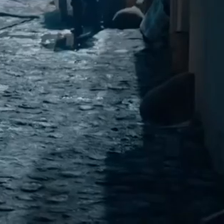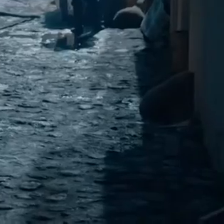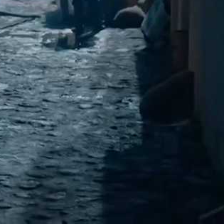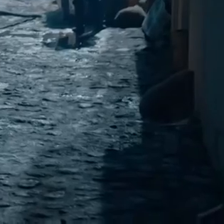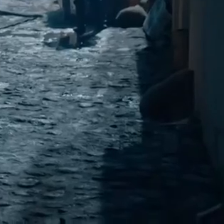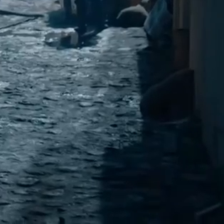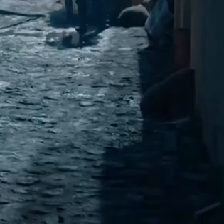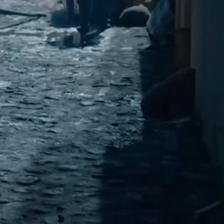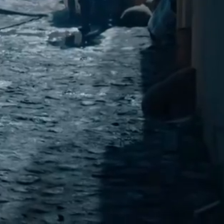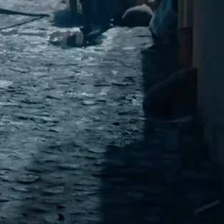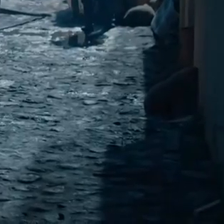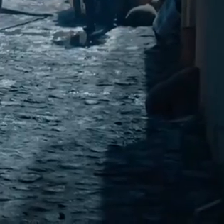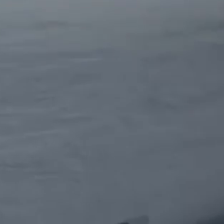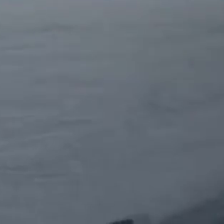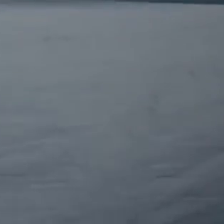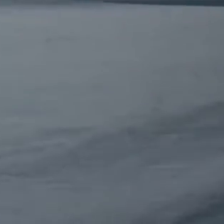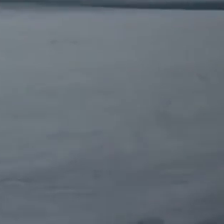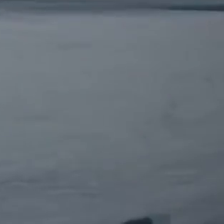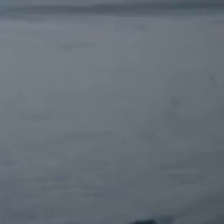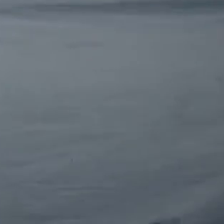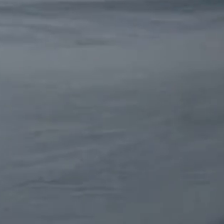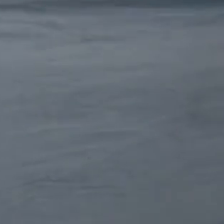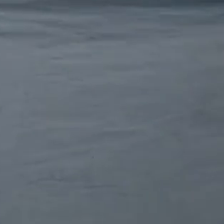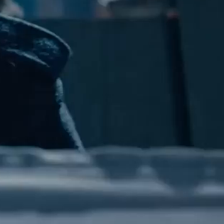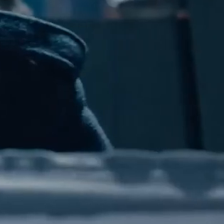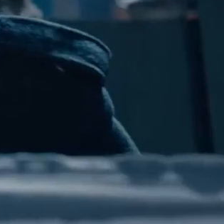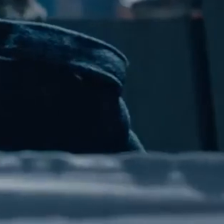Bıçakla bir şeyler yapıyor ama çarşafın arkasında.